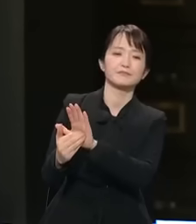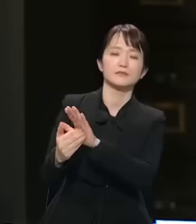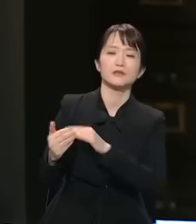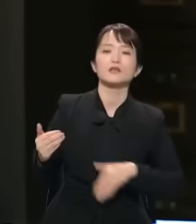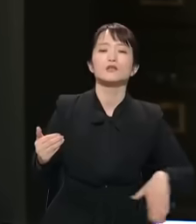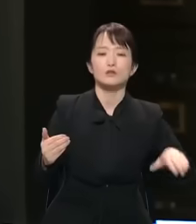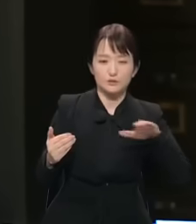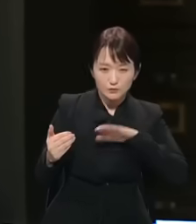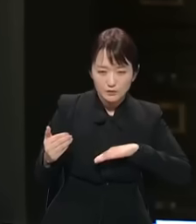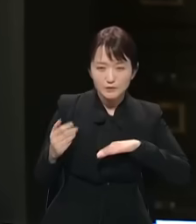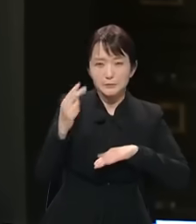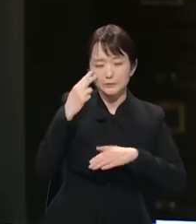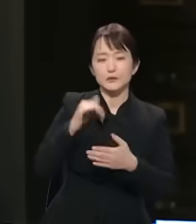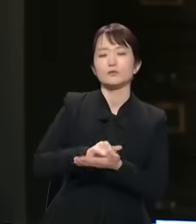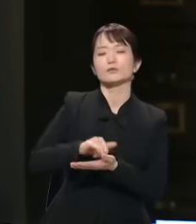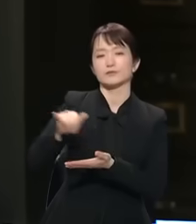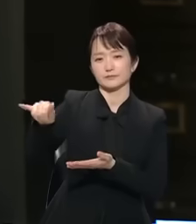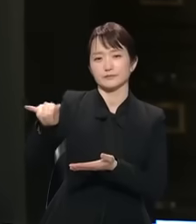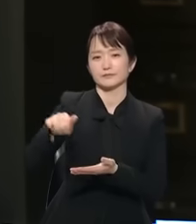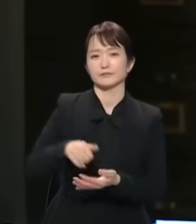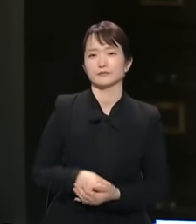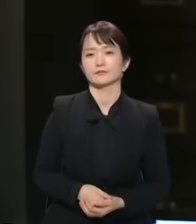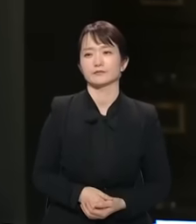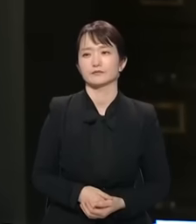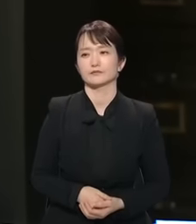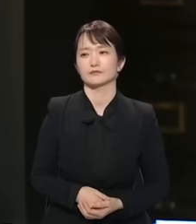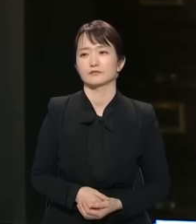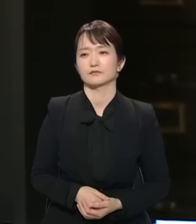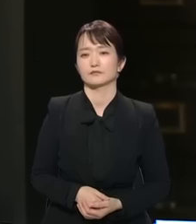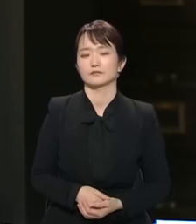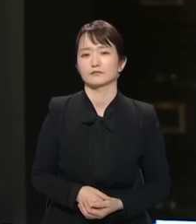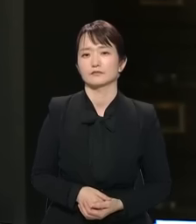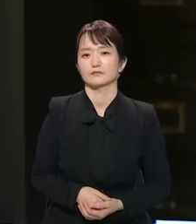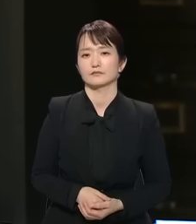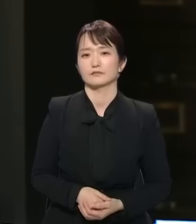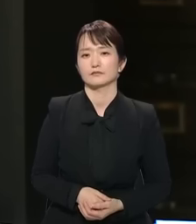우리가 미국으로 가겠다. 뭐